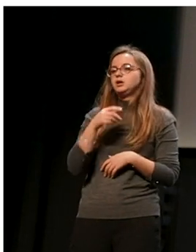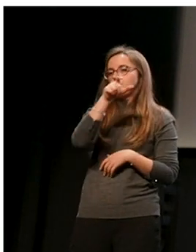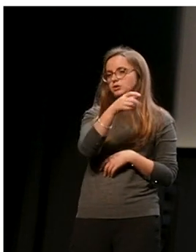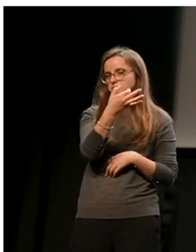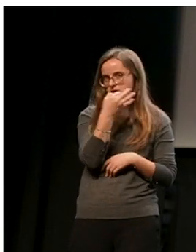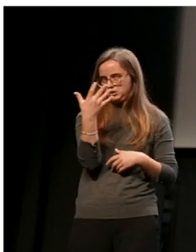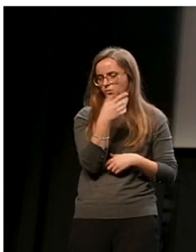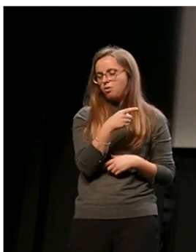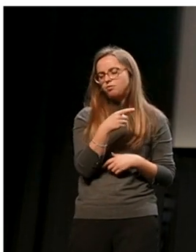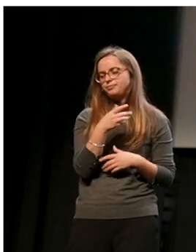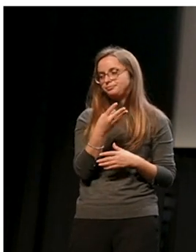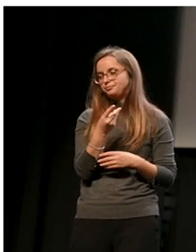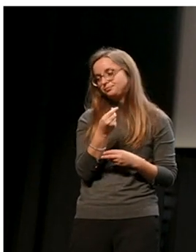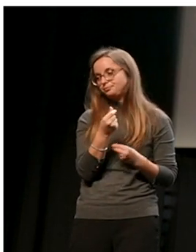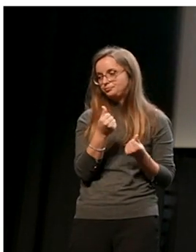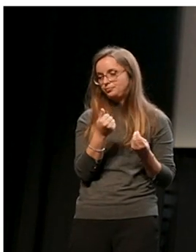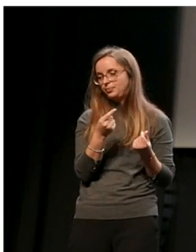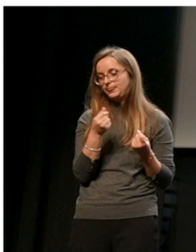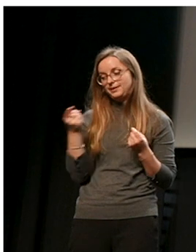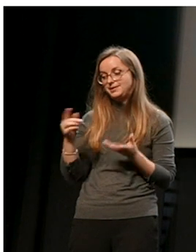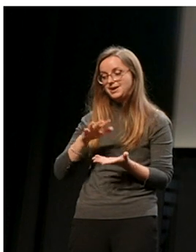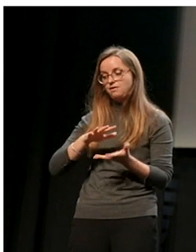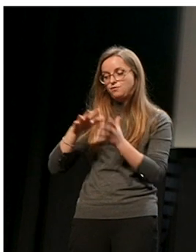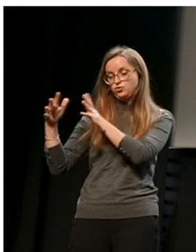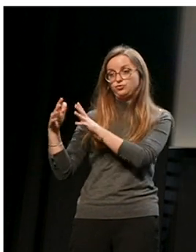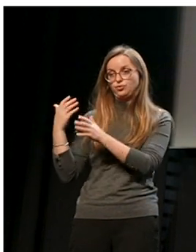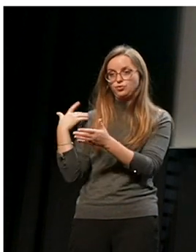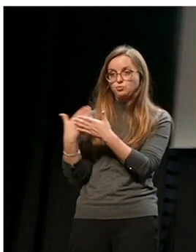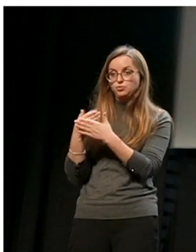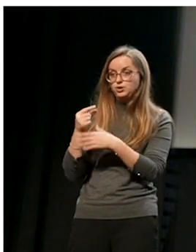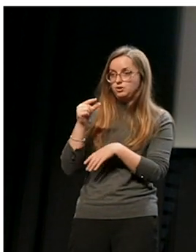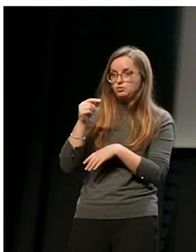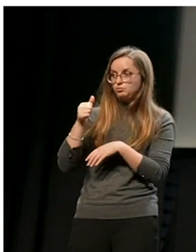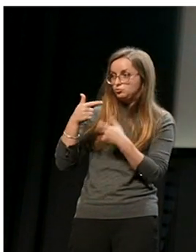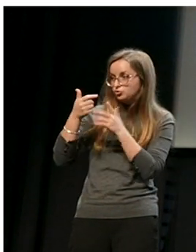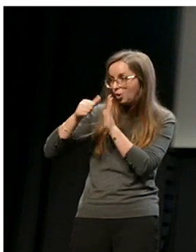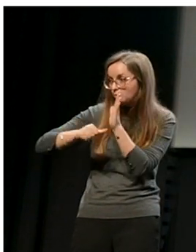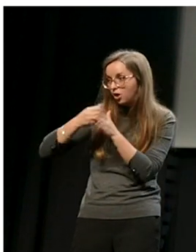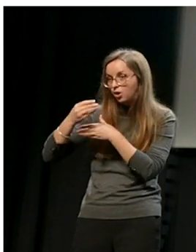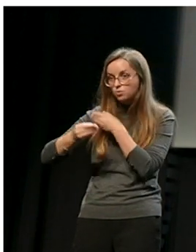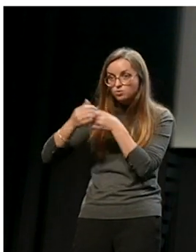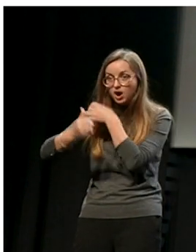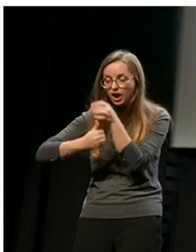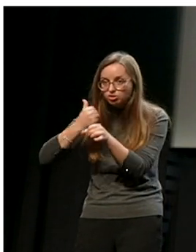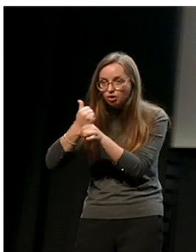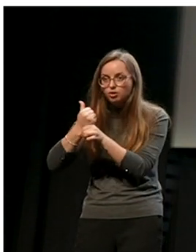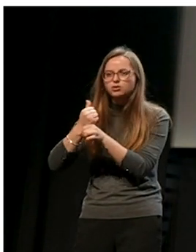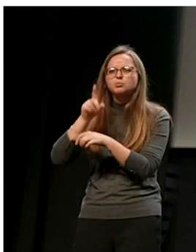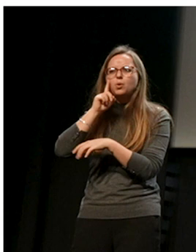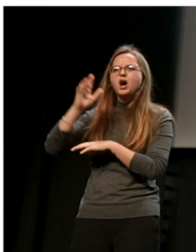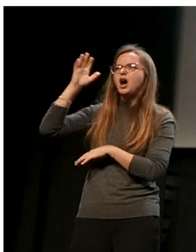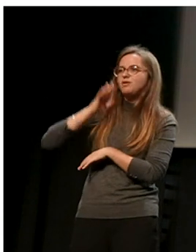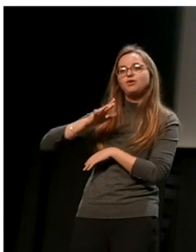dire qu'on est sur une révolution qui se joue en mois ou en année, ou des révolutions technologiques. En général, on parlait avant